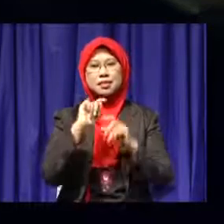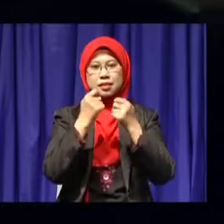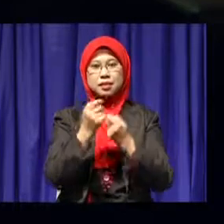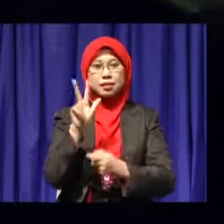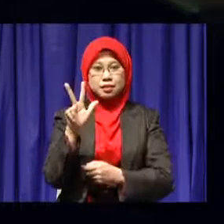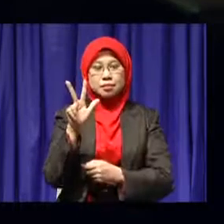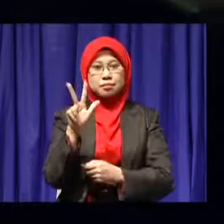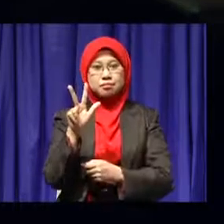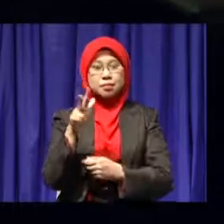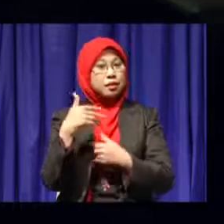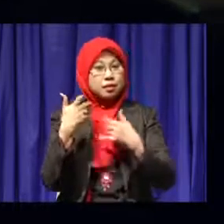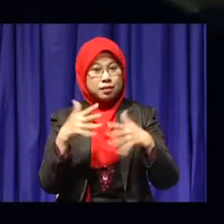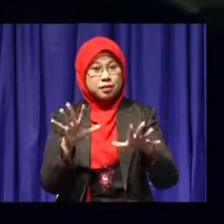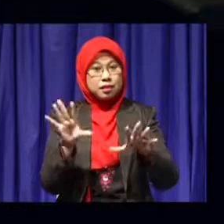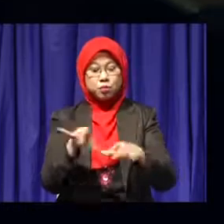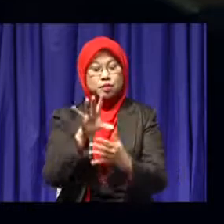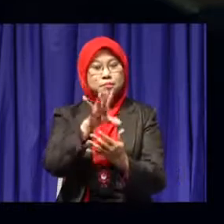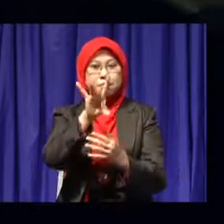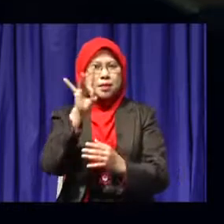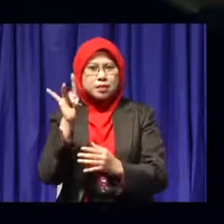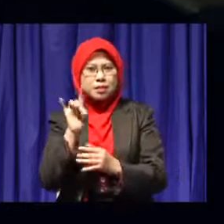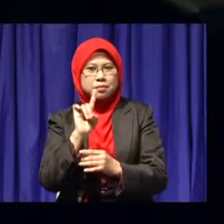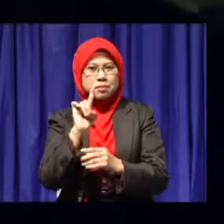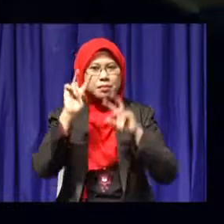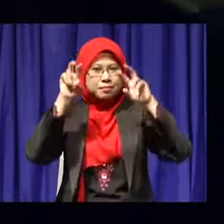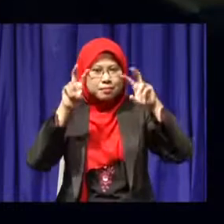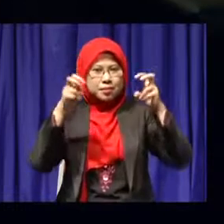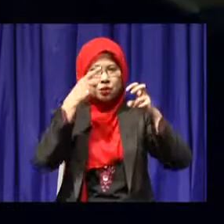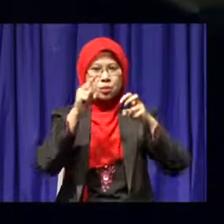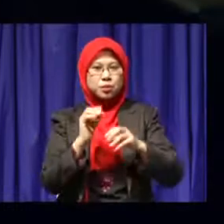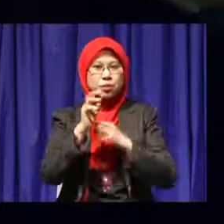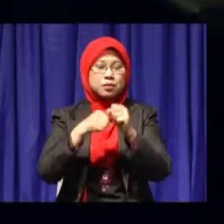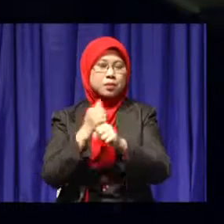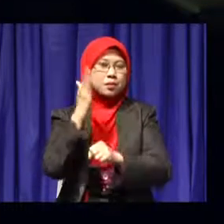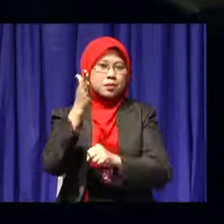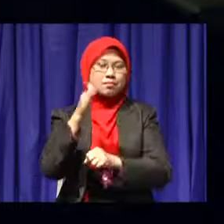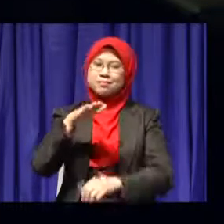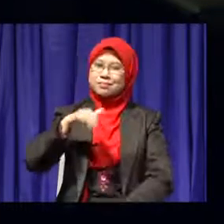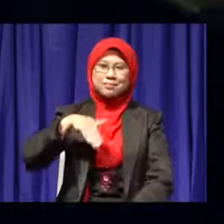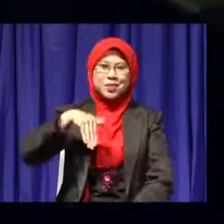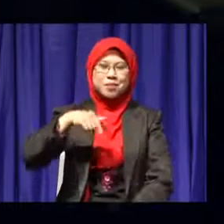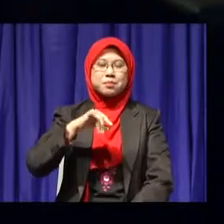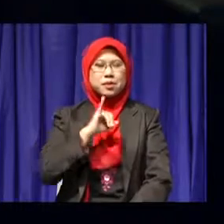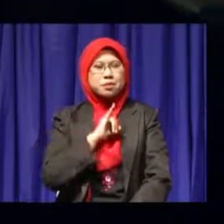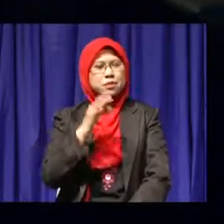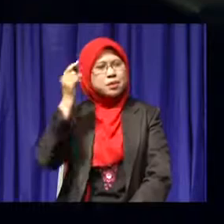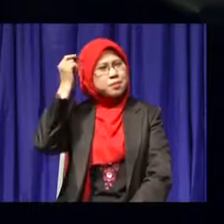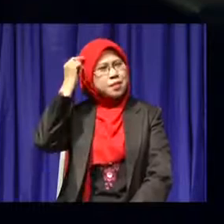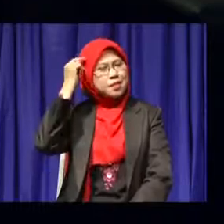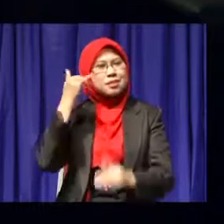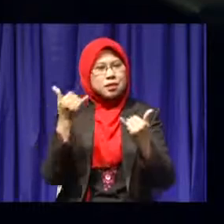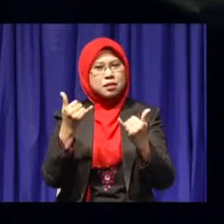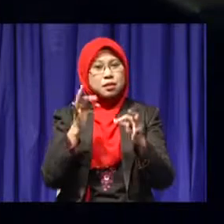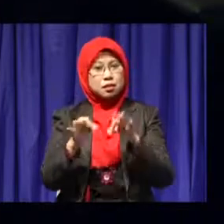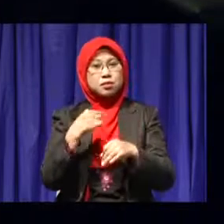sudah membuat pilihan untuk tetes mata pelajaran untuk tahun harapan belum lagi resiko CY pun kece sekarang